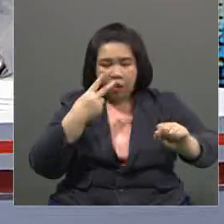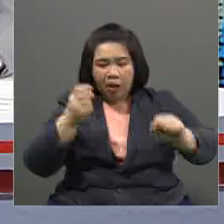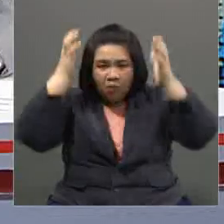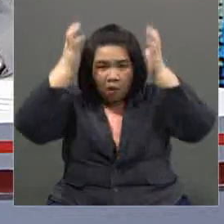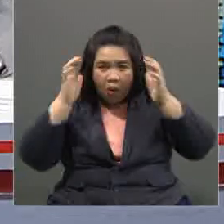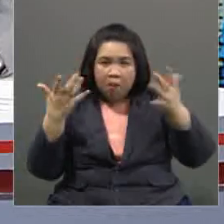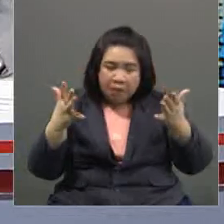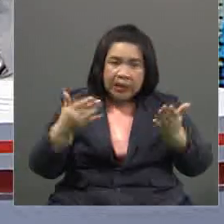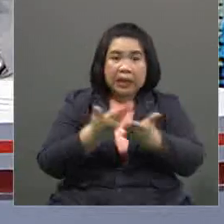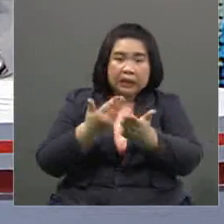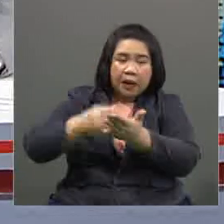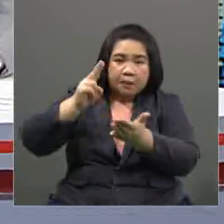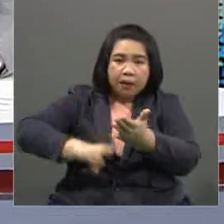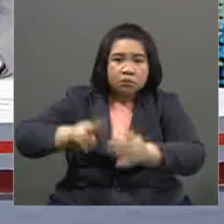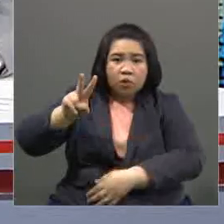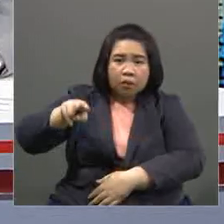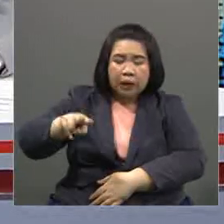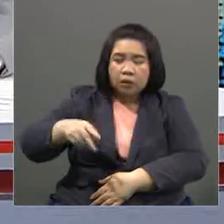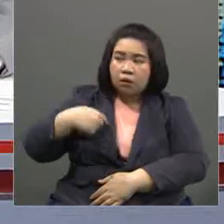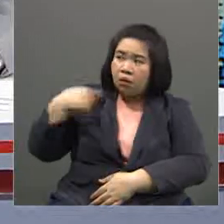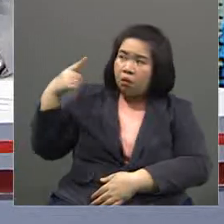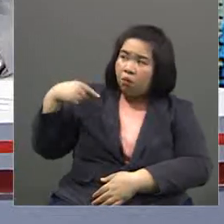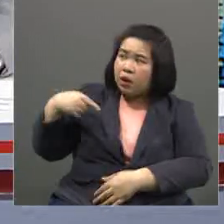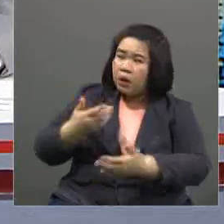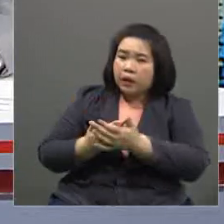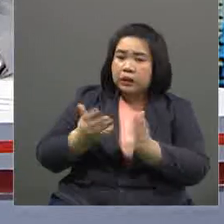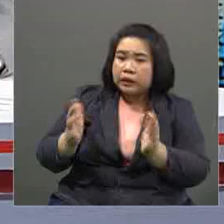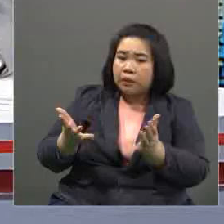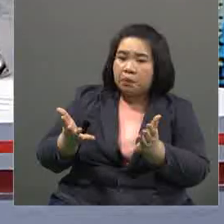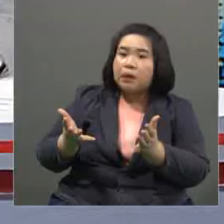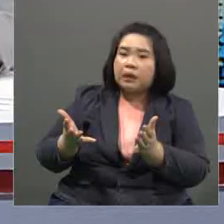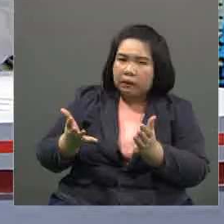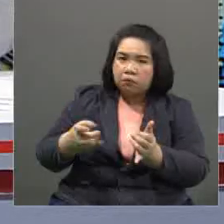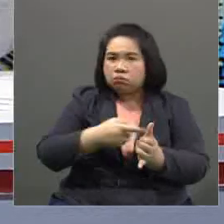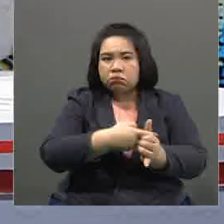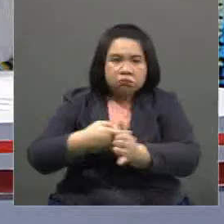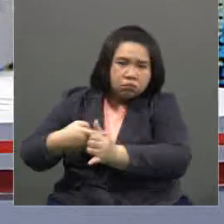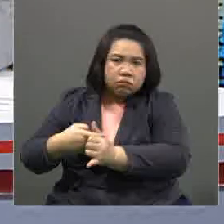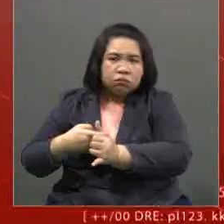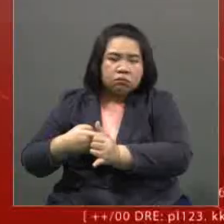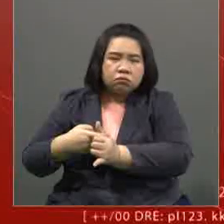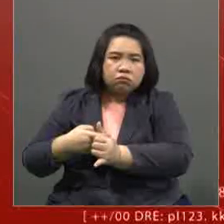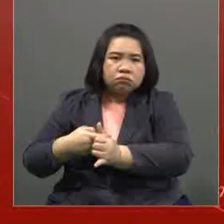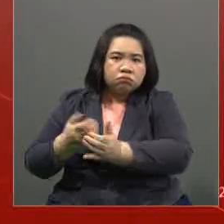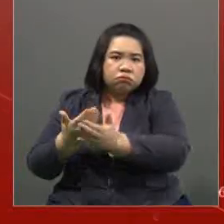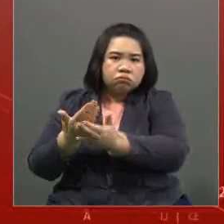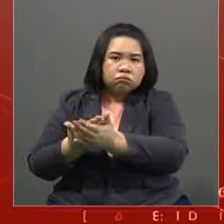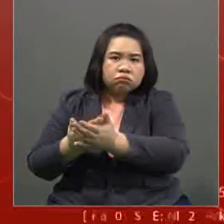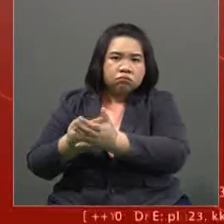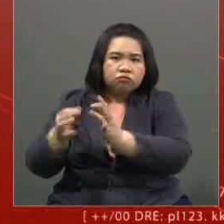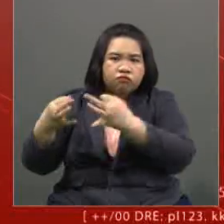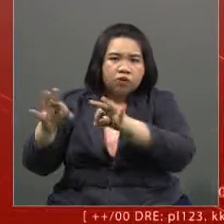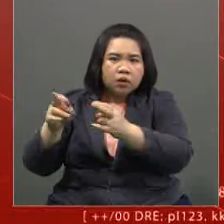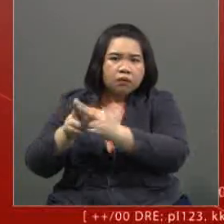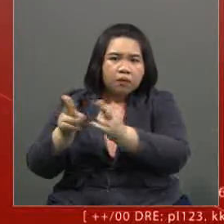การเรียกปรับเงิน2,000บาทแต่ว่าเด็กนะฮะก็ไม่มีเงินให้นะฮะจึงมีการกระทำชำเราเด็กแทนค่าปรับซึ่งจุด